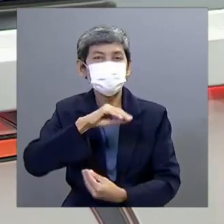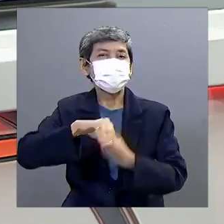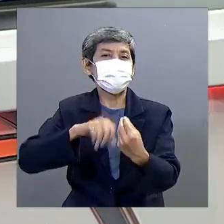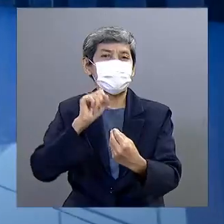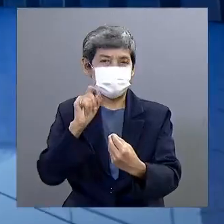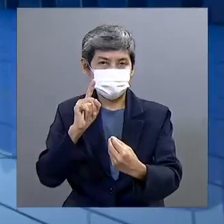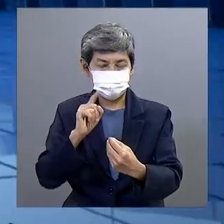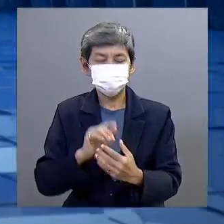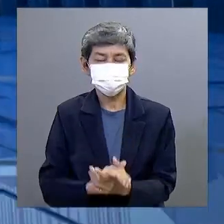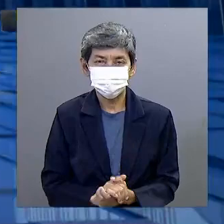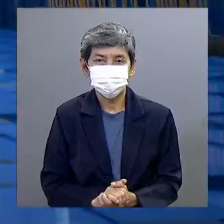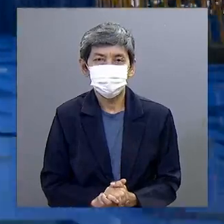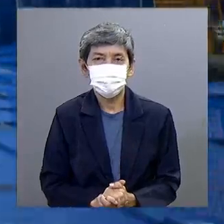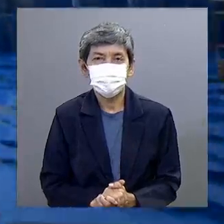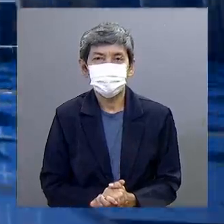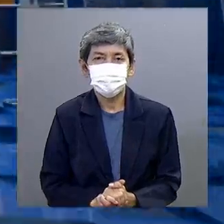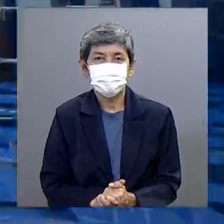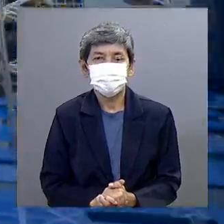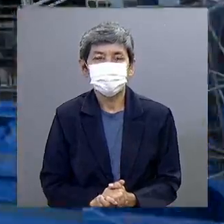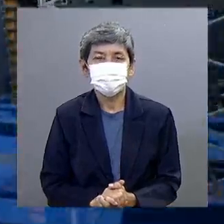ละเอียดค่ะ